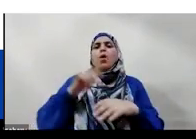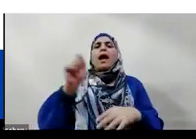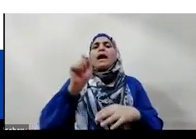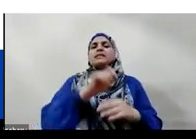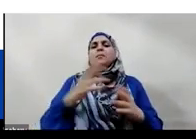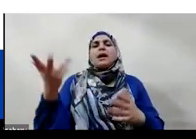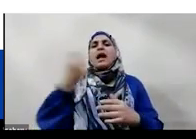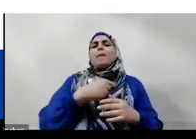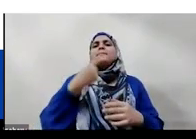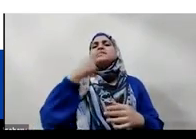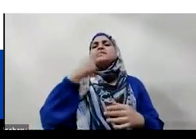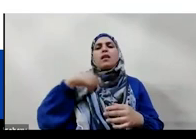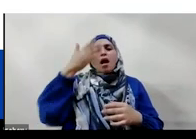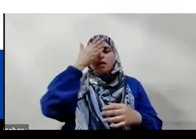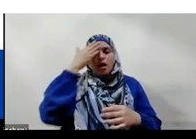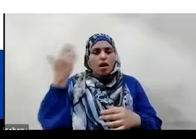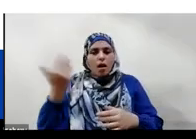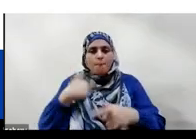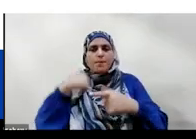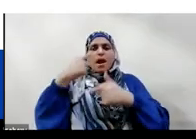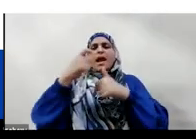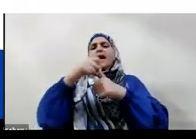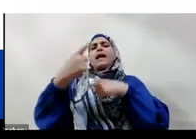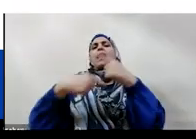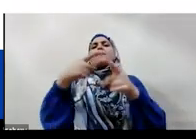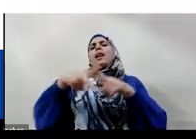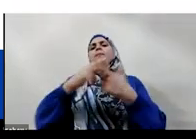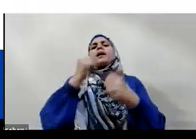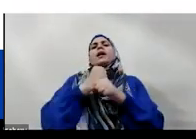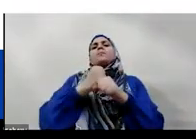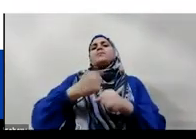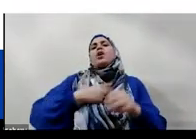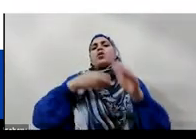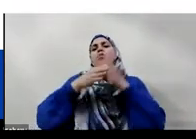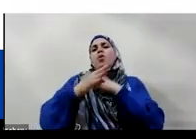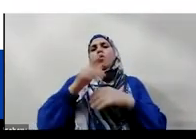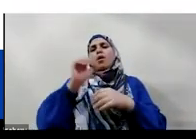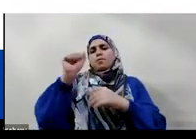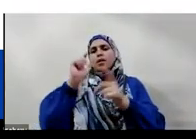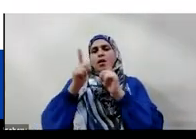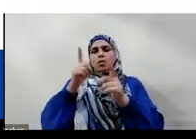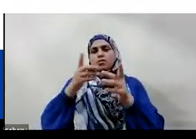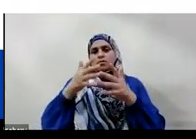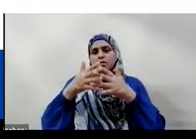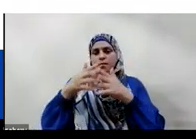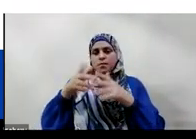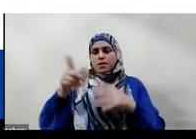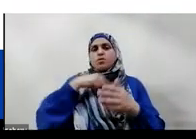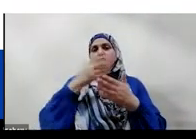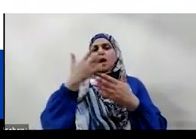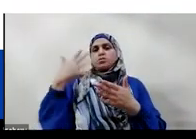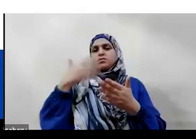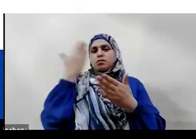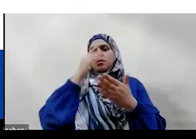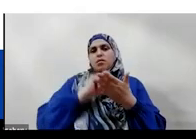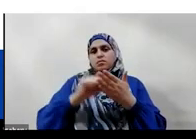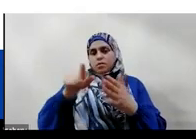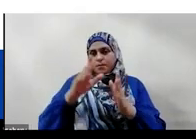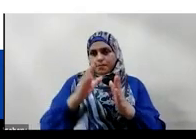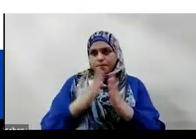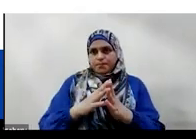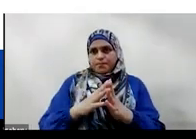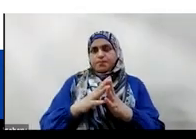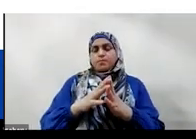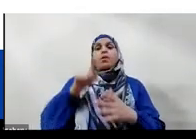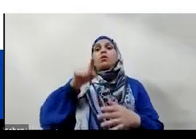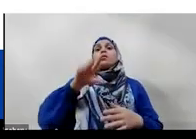practical experience اللي أنا كملتها في المجال اللي أنا عايزة أتخصص فيه في الولايات المتحدة الأمريكية واللي أنا عايزة أدرسه في الولايات المتحدة الأمريكية. فدي